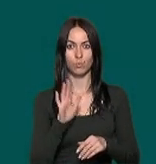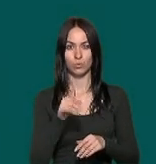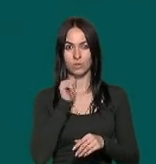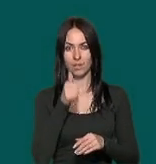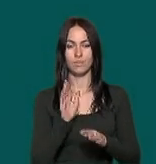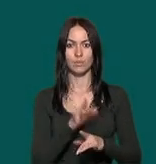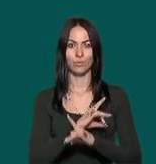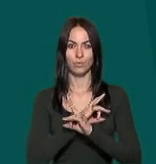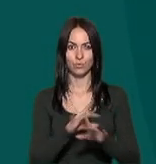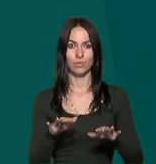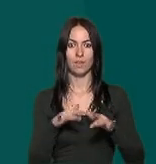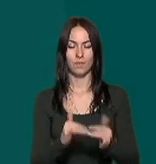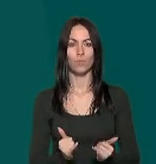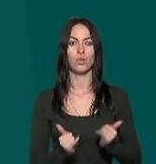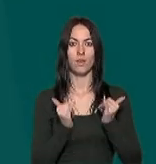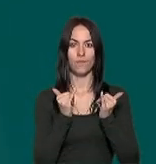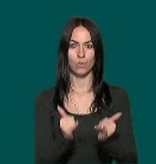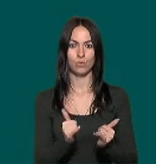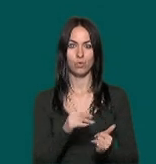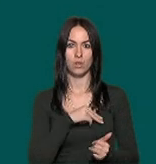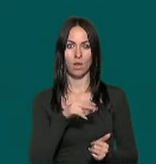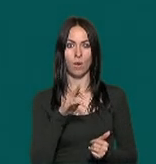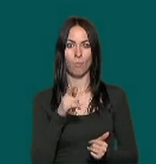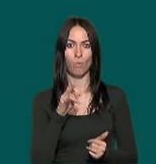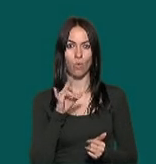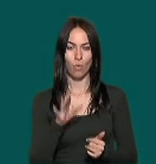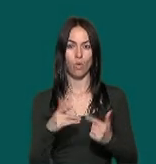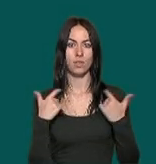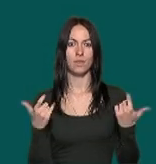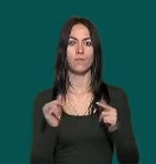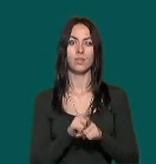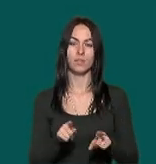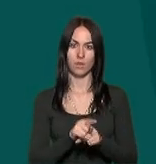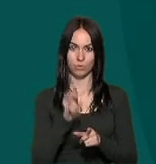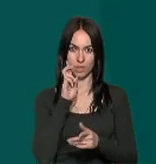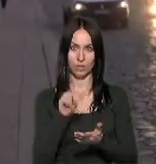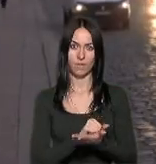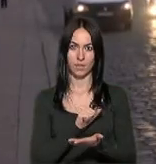урочиста церемонія вручення їм погонів, а також державних дипломів.